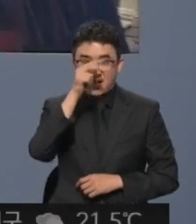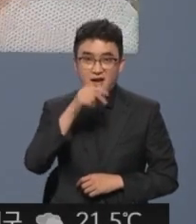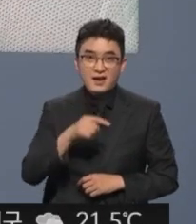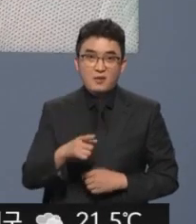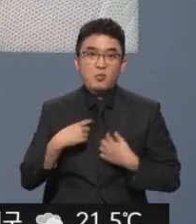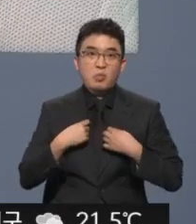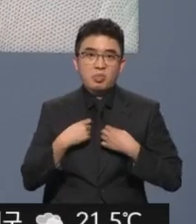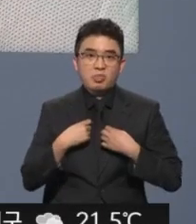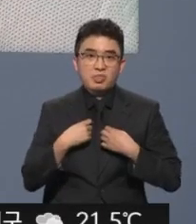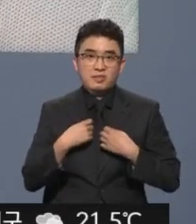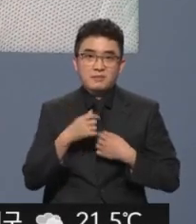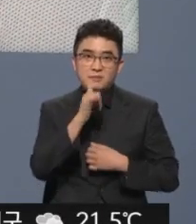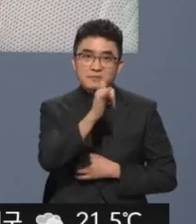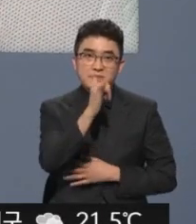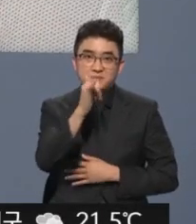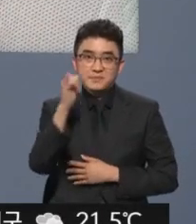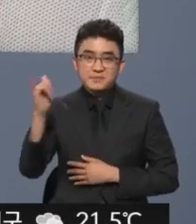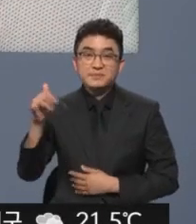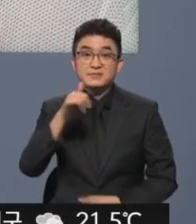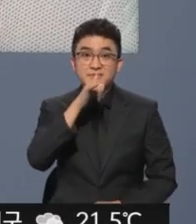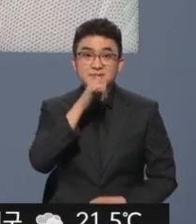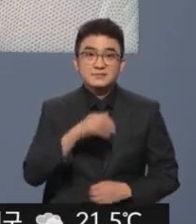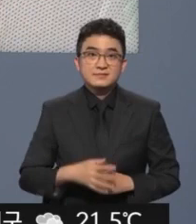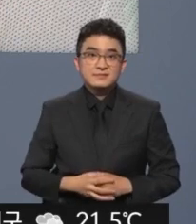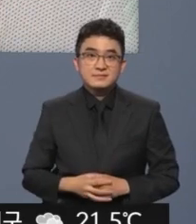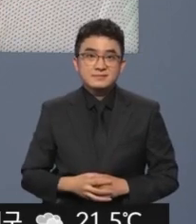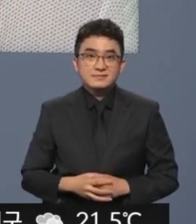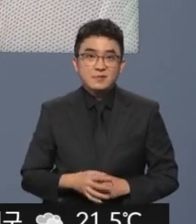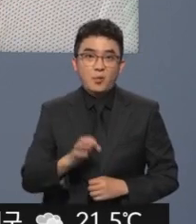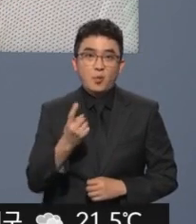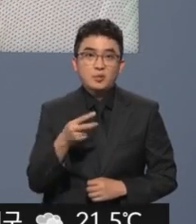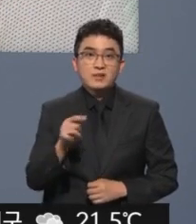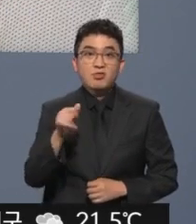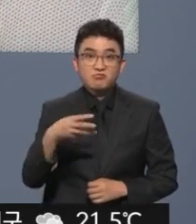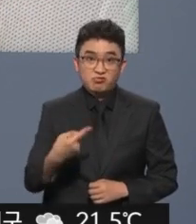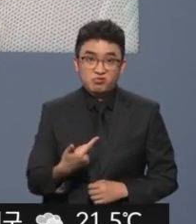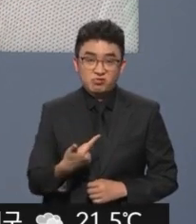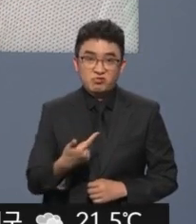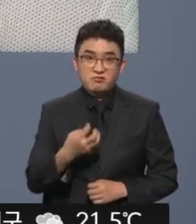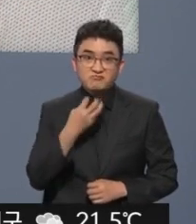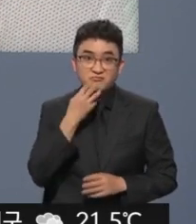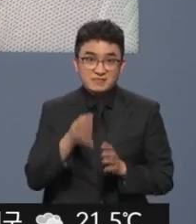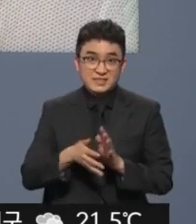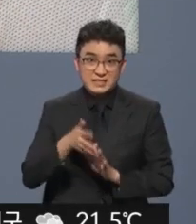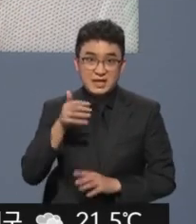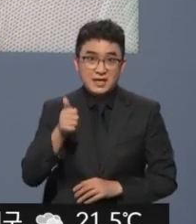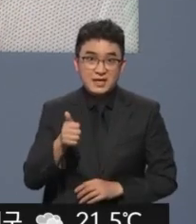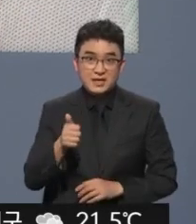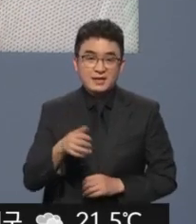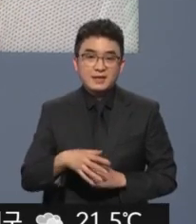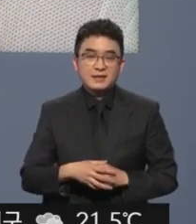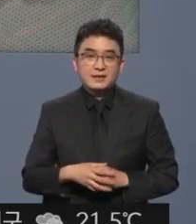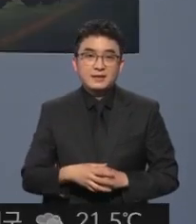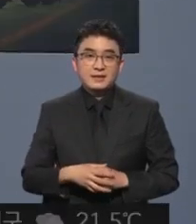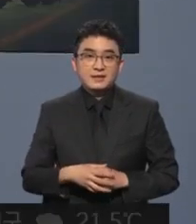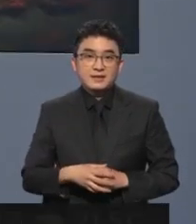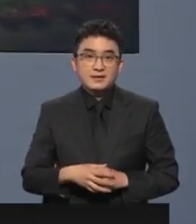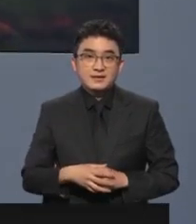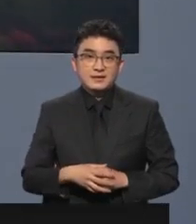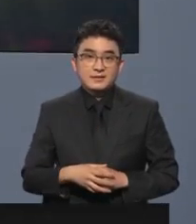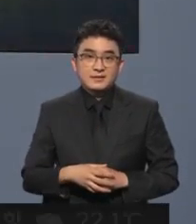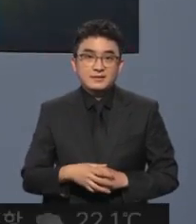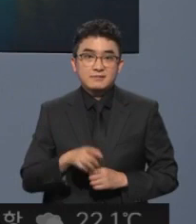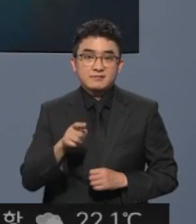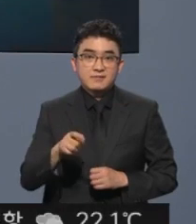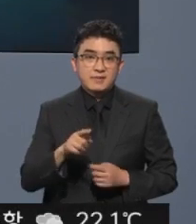더불어민주당은 오세훈 서울시장을 겨냥해서 친일잔치로 서울의 역사의 일본 색깔을 입히려는 것인가 이런 비판을 했고요 논란이